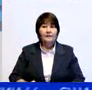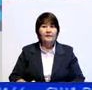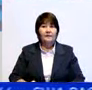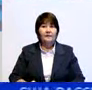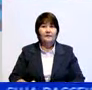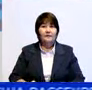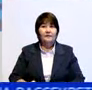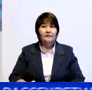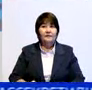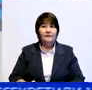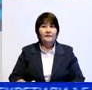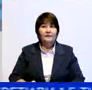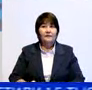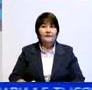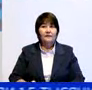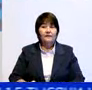усталдым.